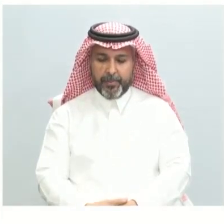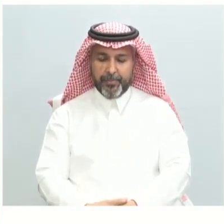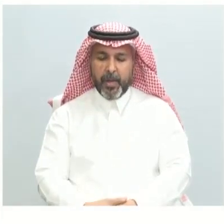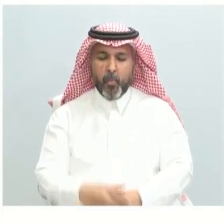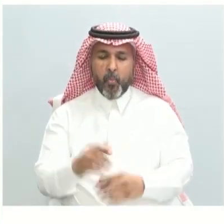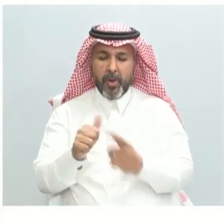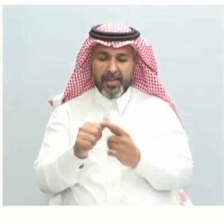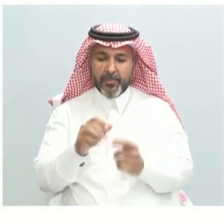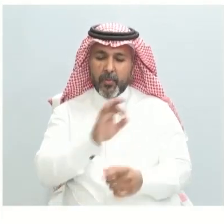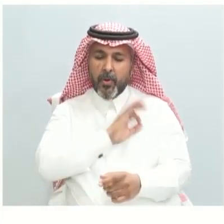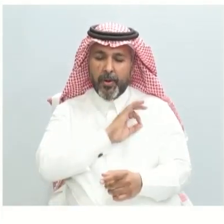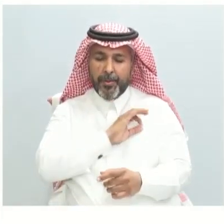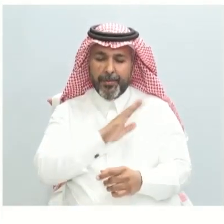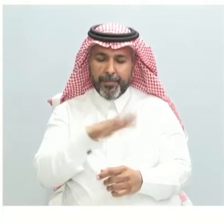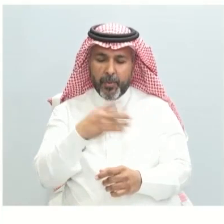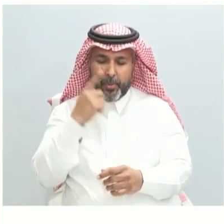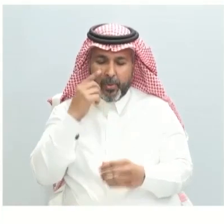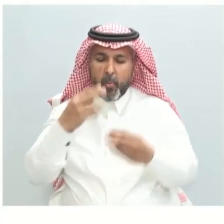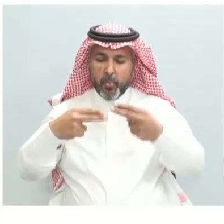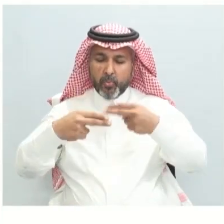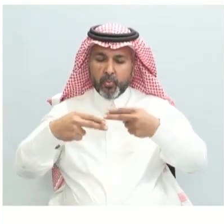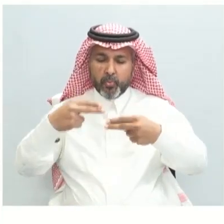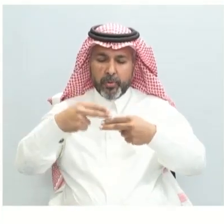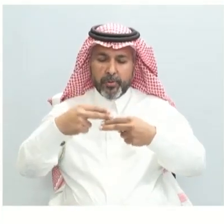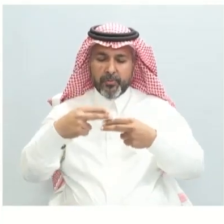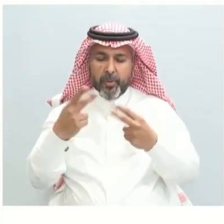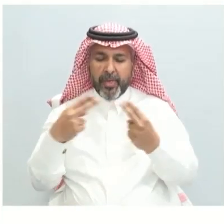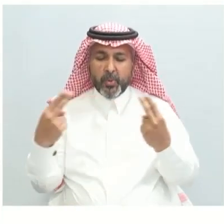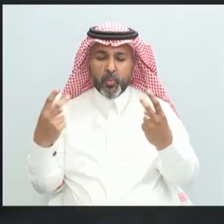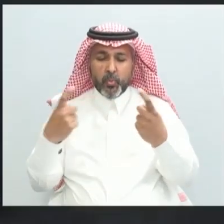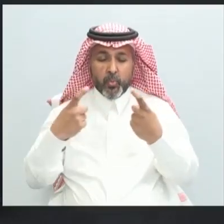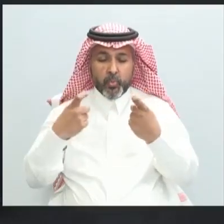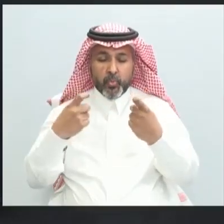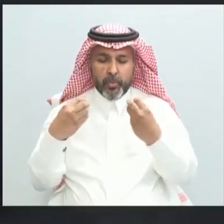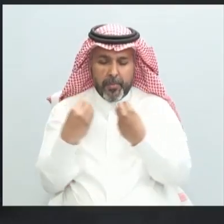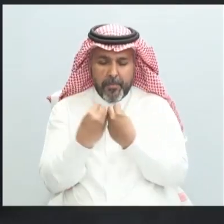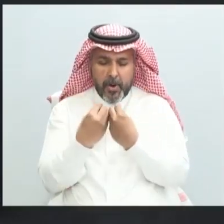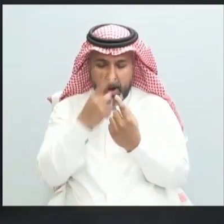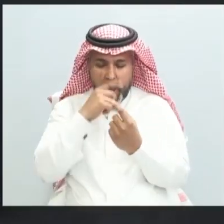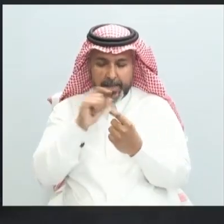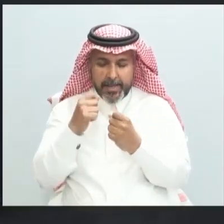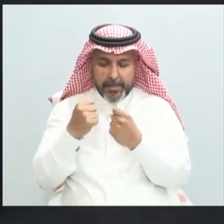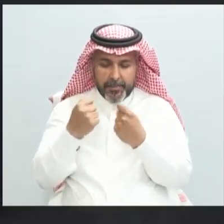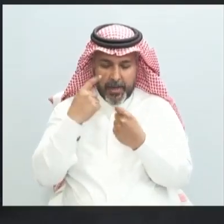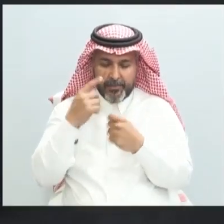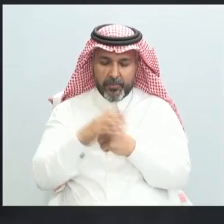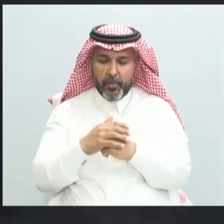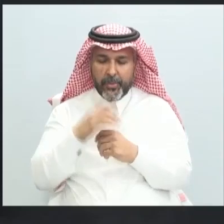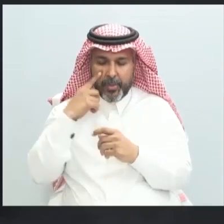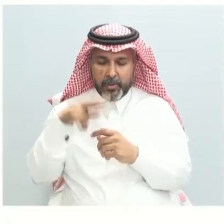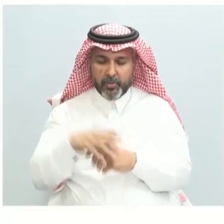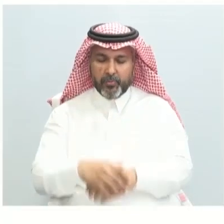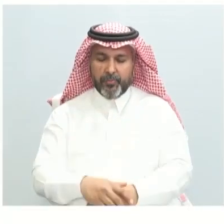بمحبته واعماره والدفاء عنه وعن منجزات هذا الوطن وبيئته